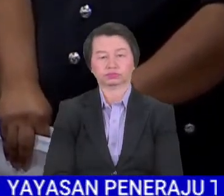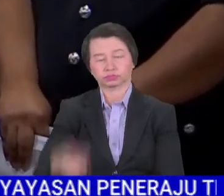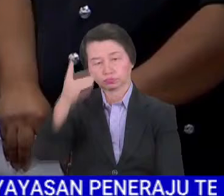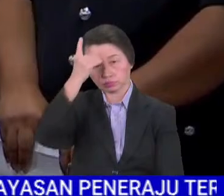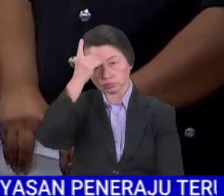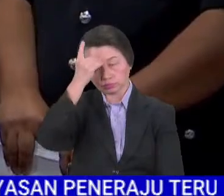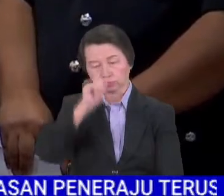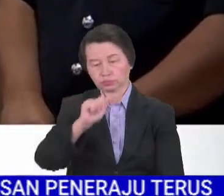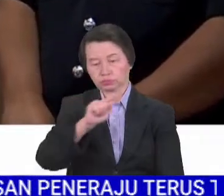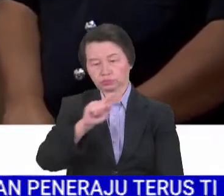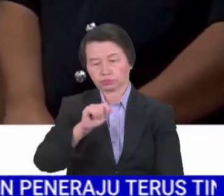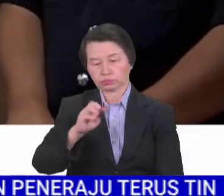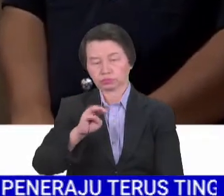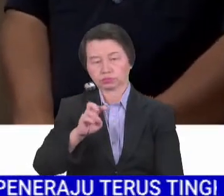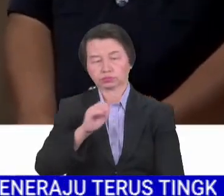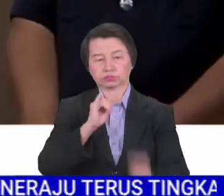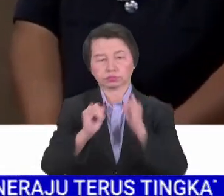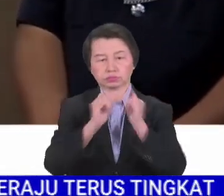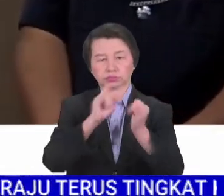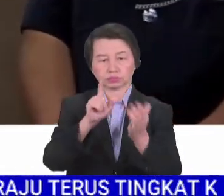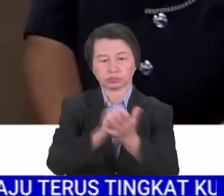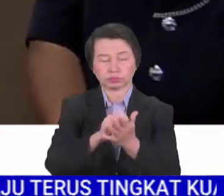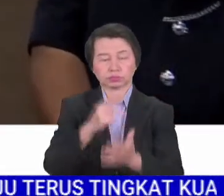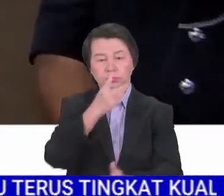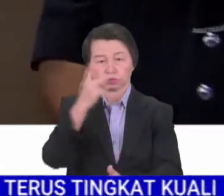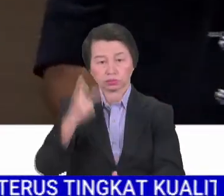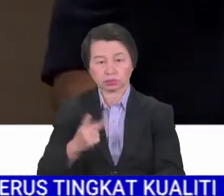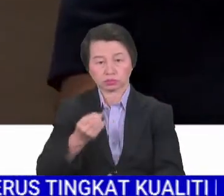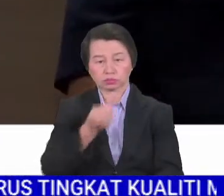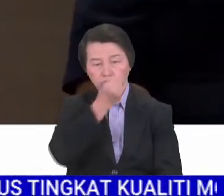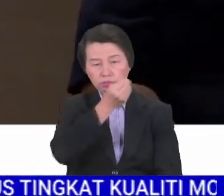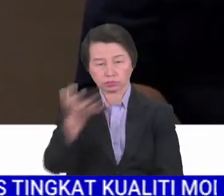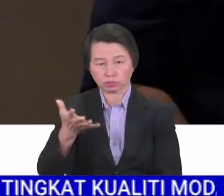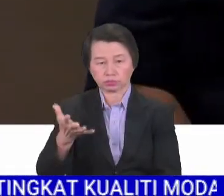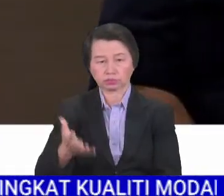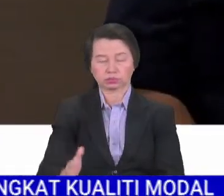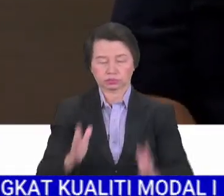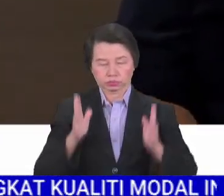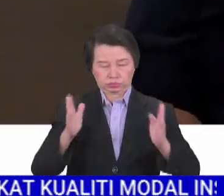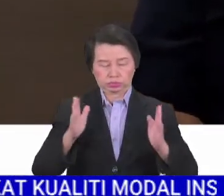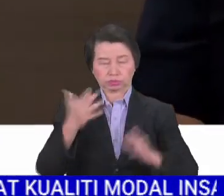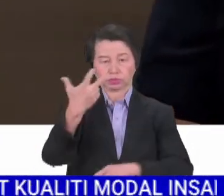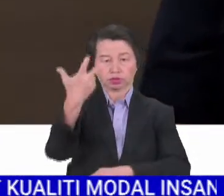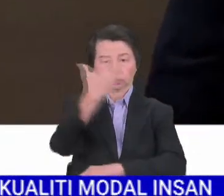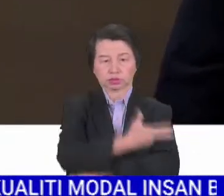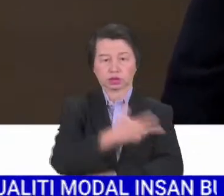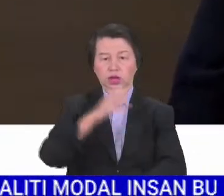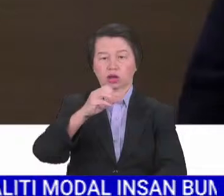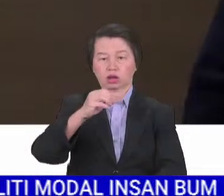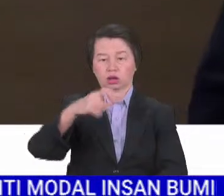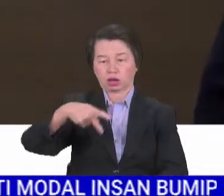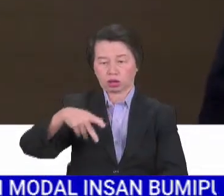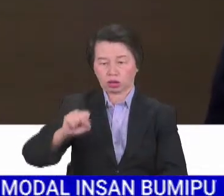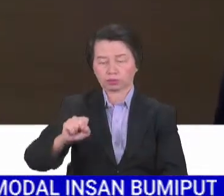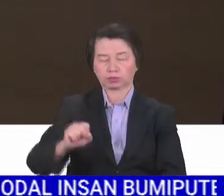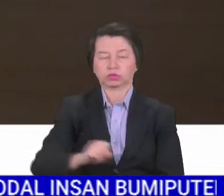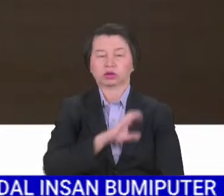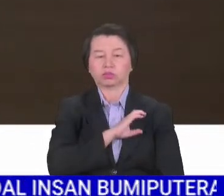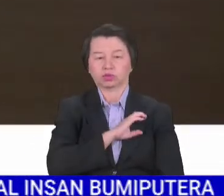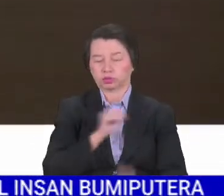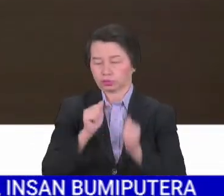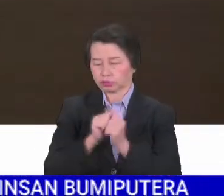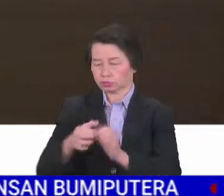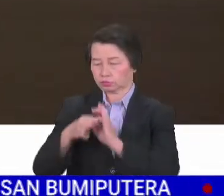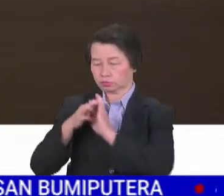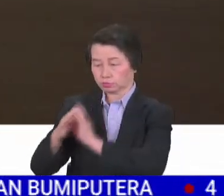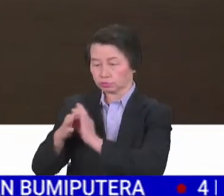Datuk Muhammad Azman dalam satu sidang media di Kuching hari ini memberitahu sepanjang tempoh 3 hari operasi tersebut, pihak polis dengan